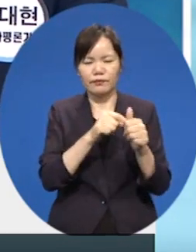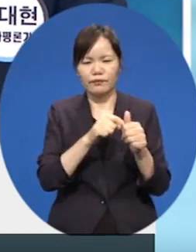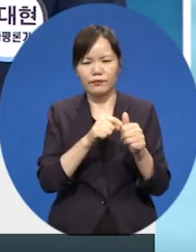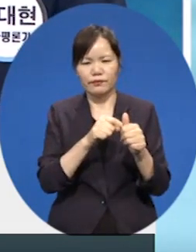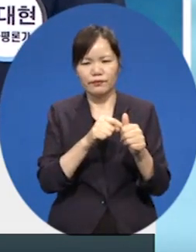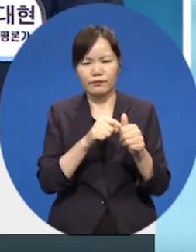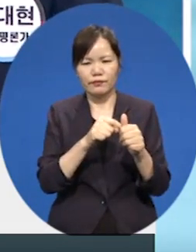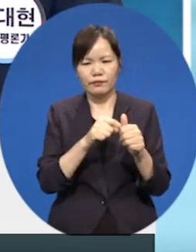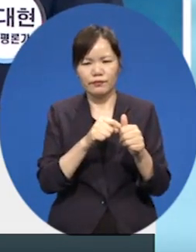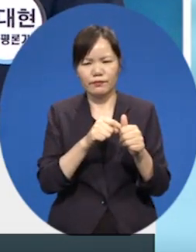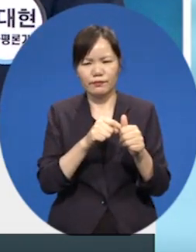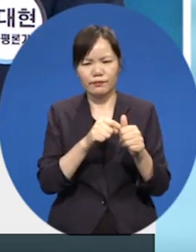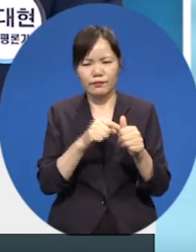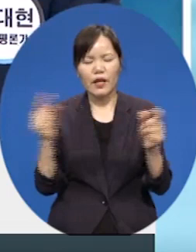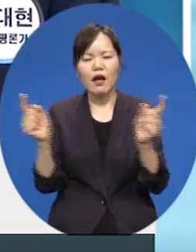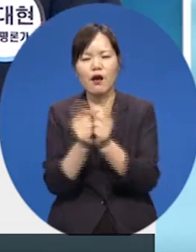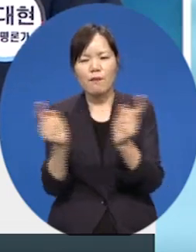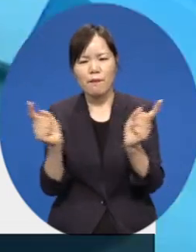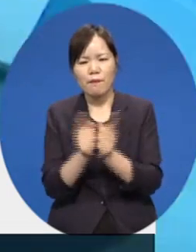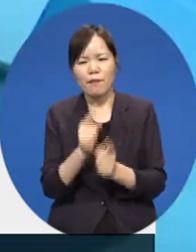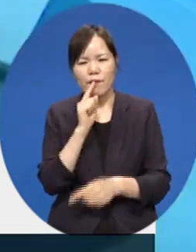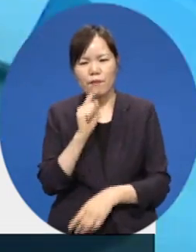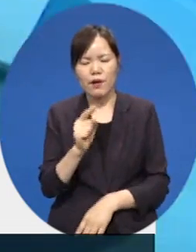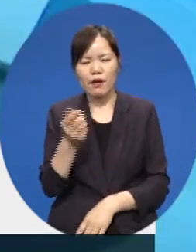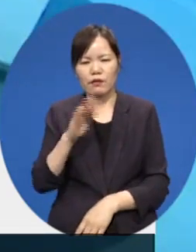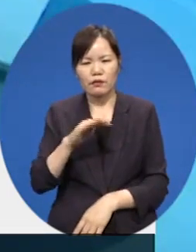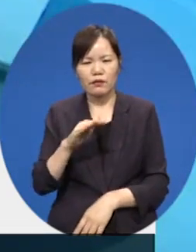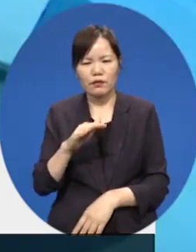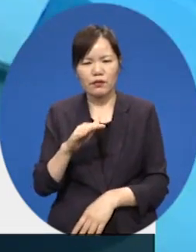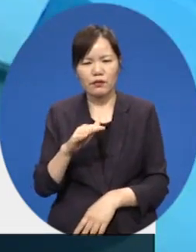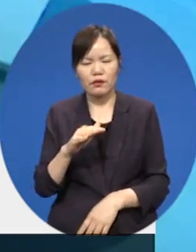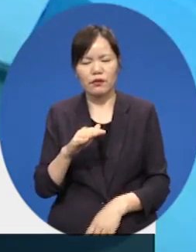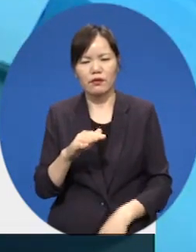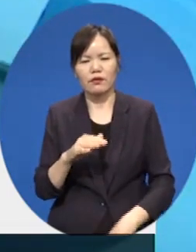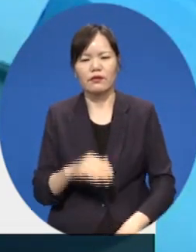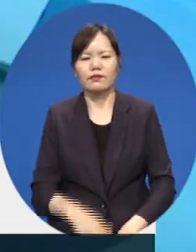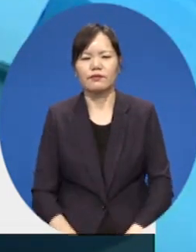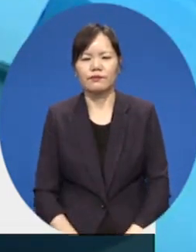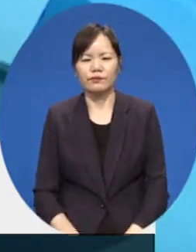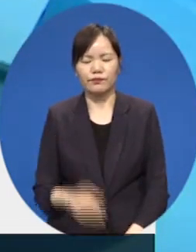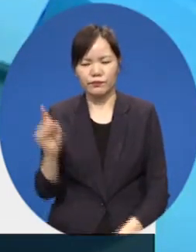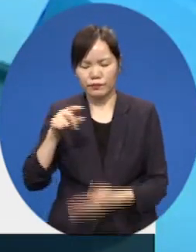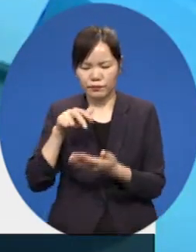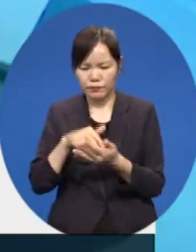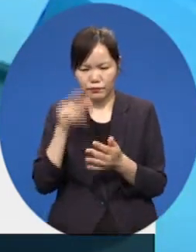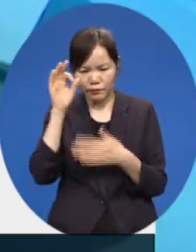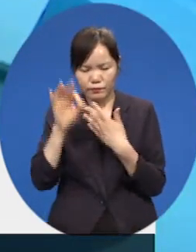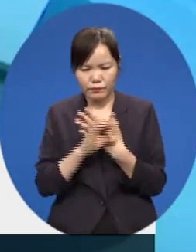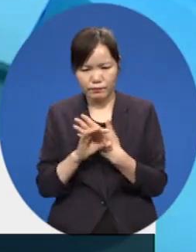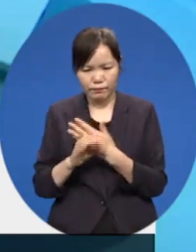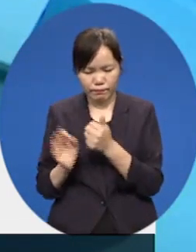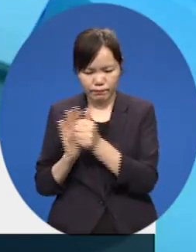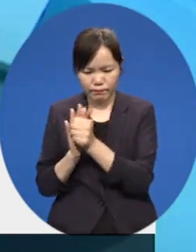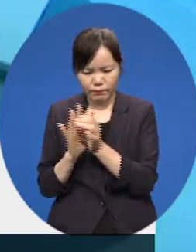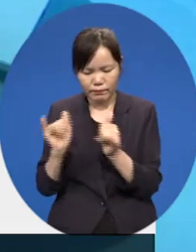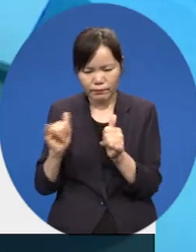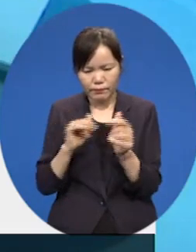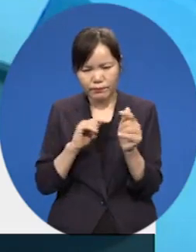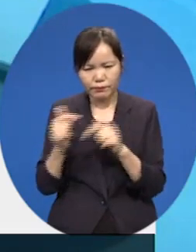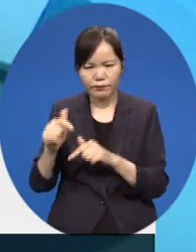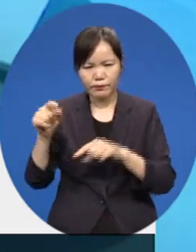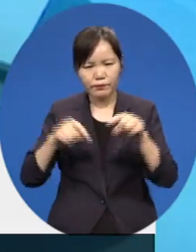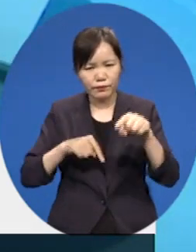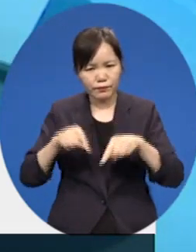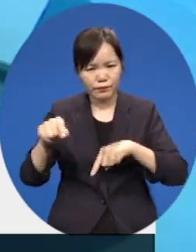개파 논쟁이 좀 이니까 좀 만나자라고 얘기했는데 이건 일종의 꽃놀이 패고 그 어떤 측면에서 보면 참모들의 정치적인 어떤